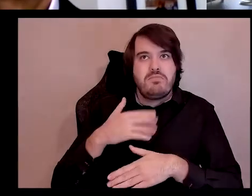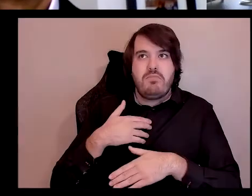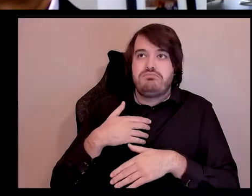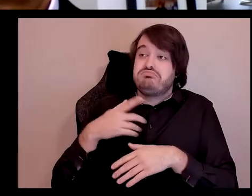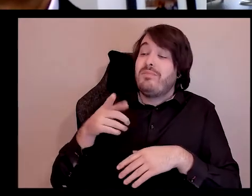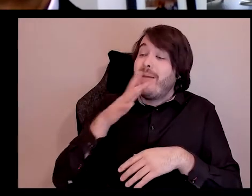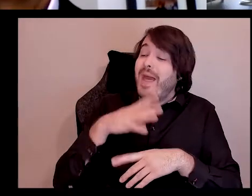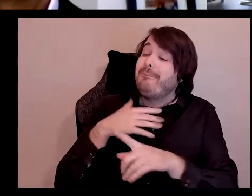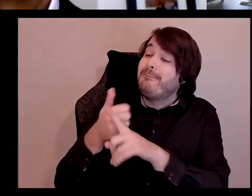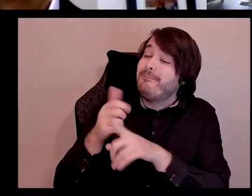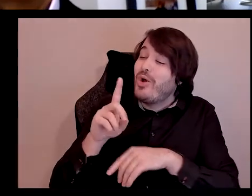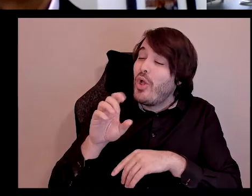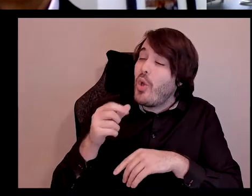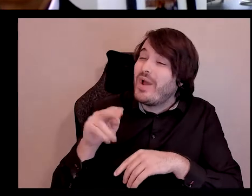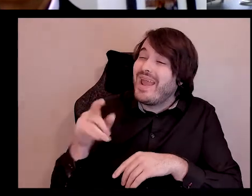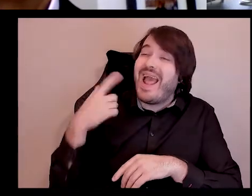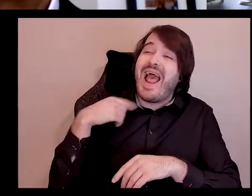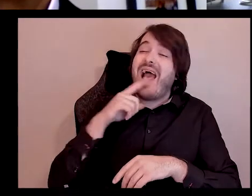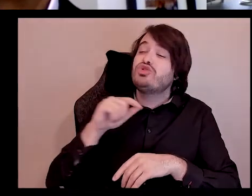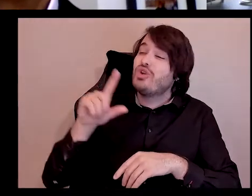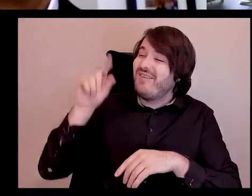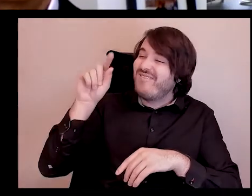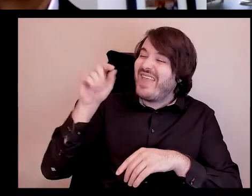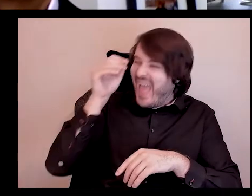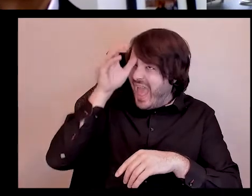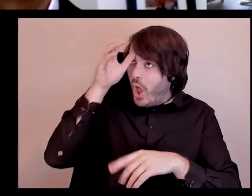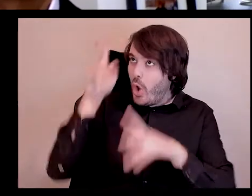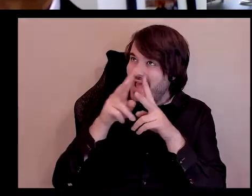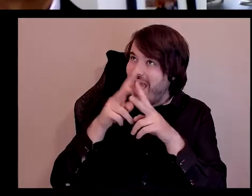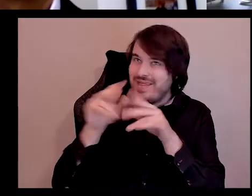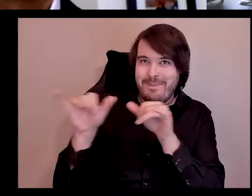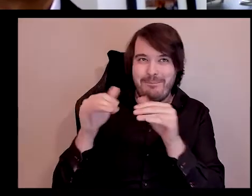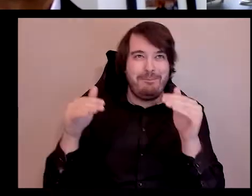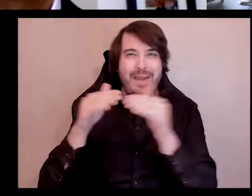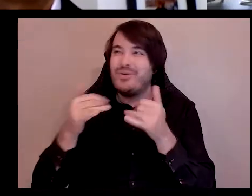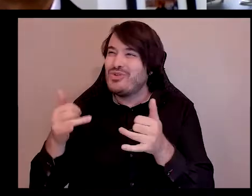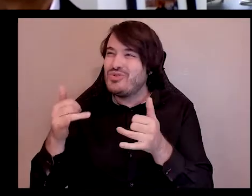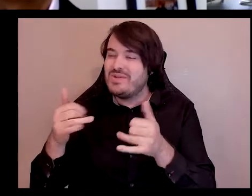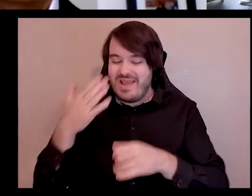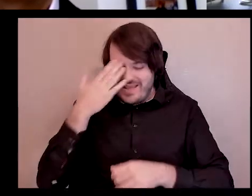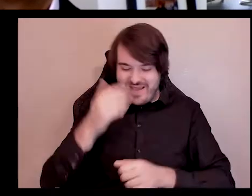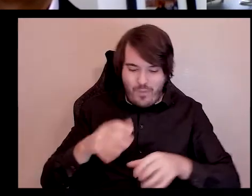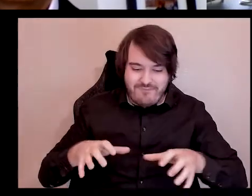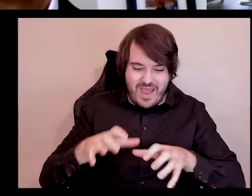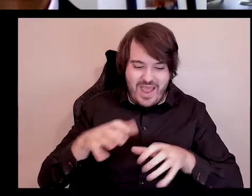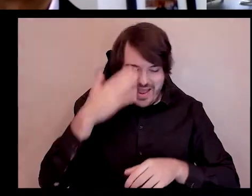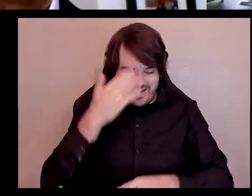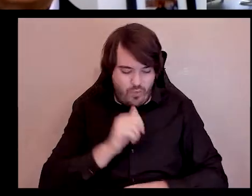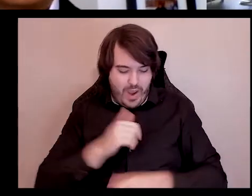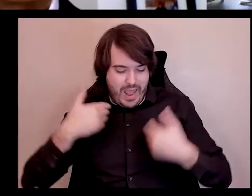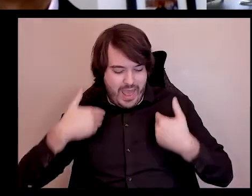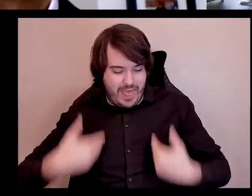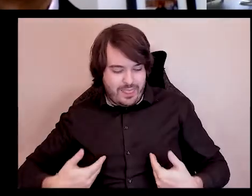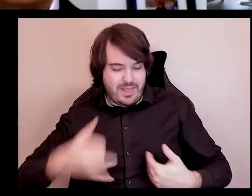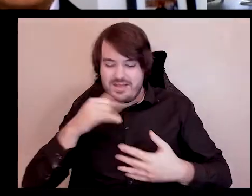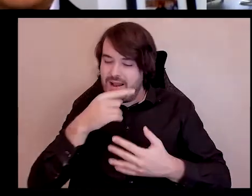avantages? Je ne sais pas, Mme De Geer, si vous pouvez dire qu'à 20 ans, vous aviez les mêmes connaissances que vous avez aujourd'hui.